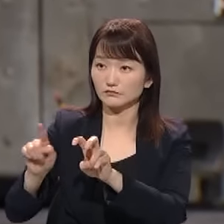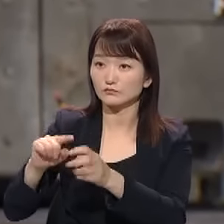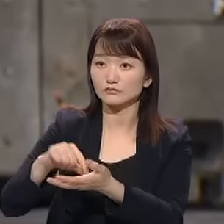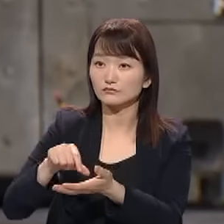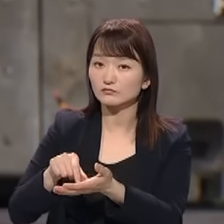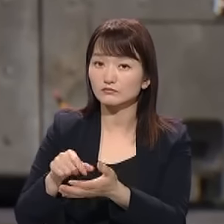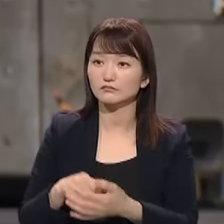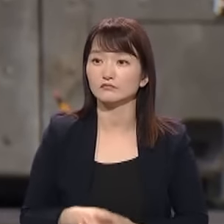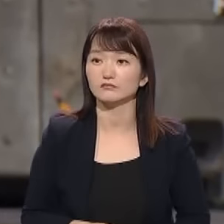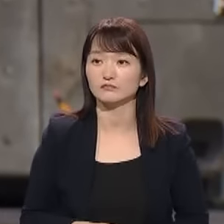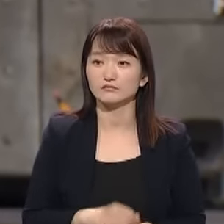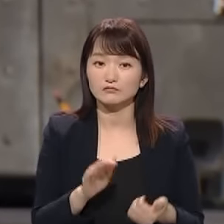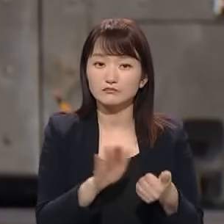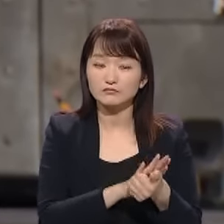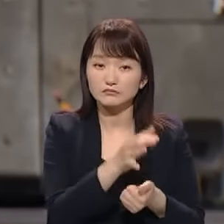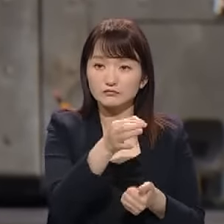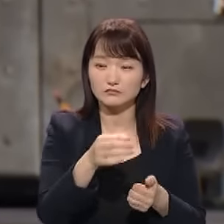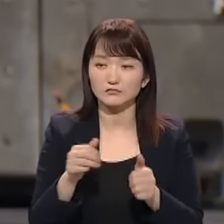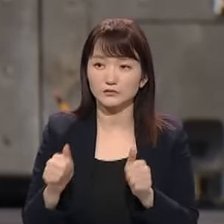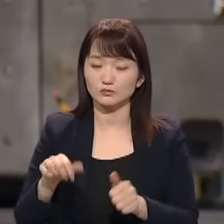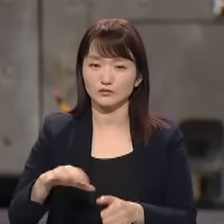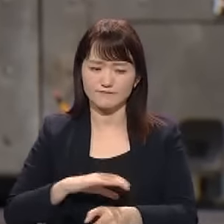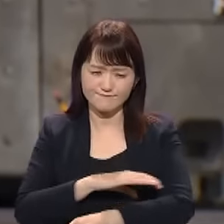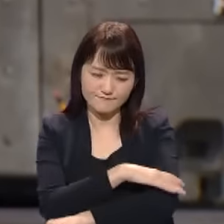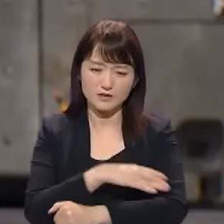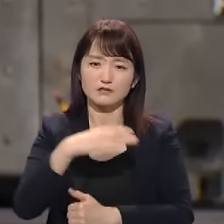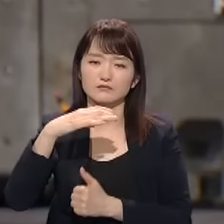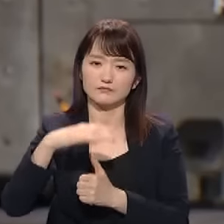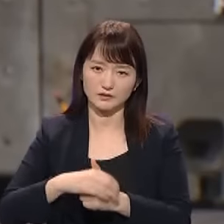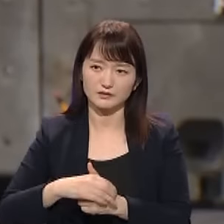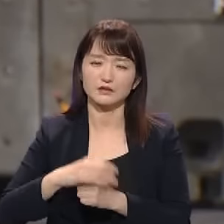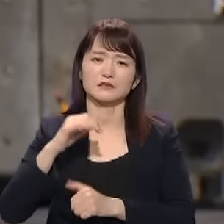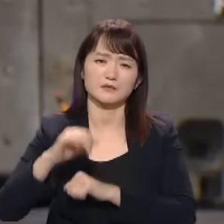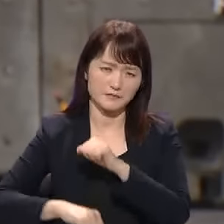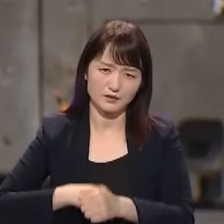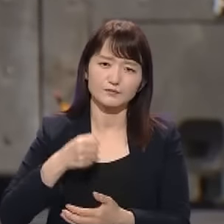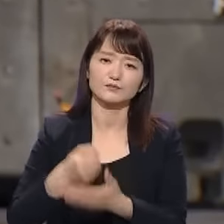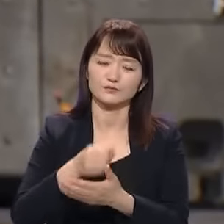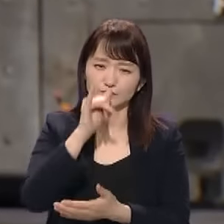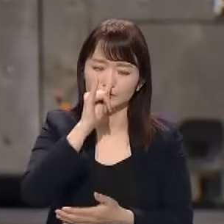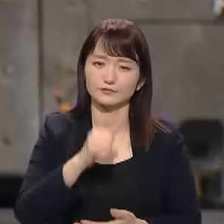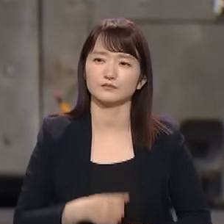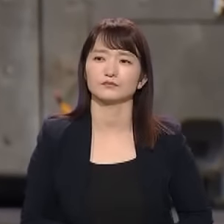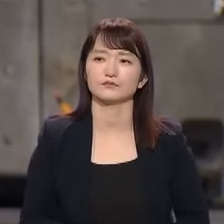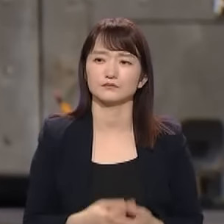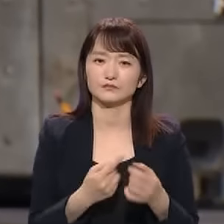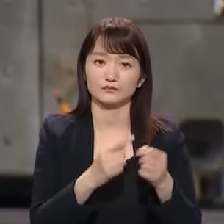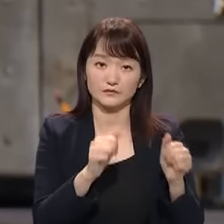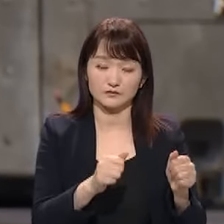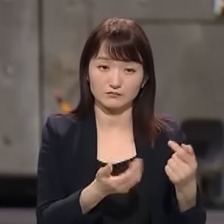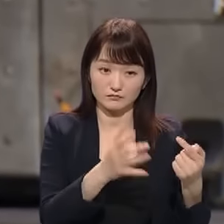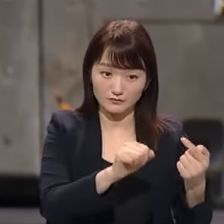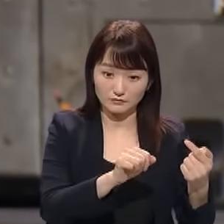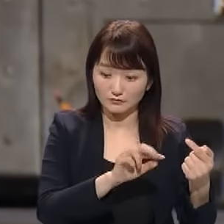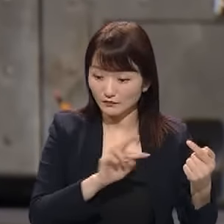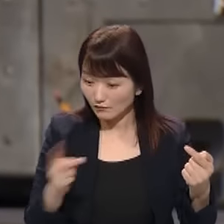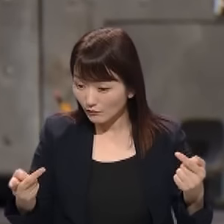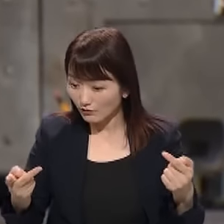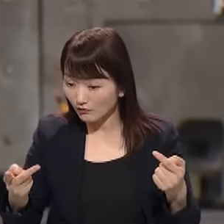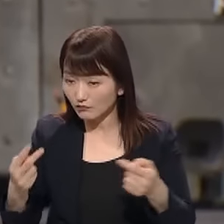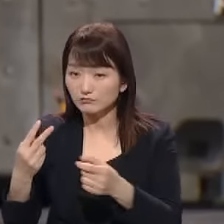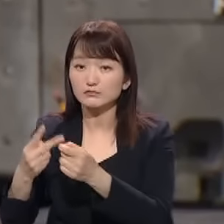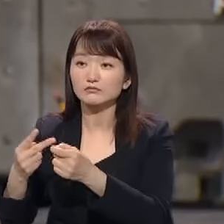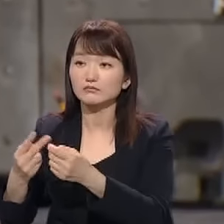정도냐면 위자료는 법원의 전권 상황이에요. 법원이 마음대로 정할 수 있습니다. 1심에서 1억이었는데 20억이 지금